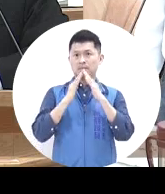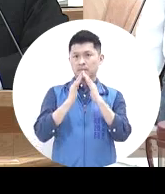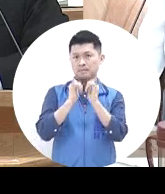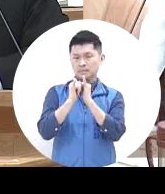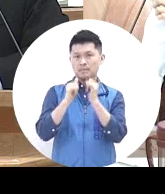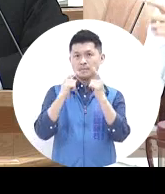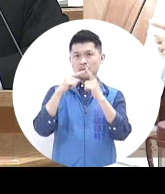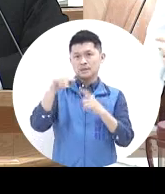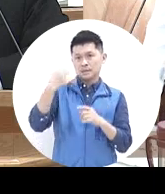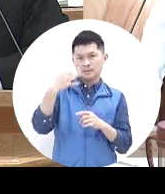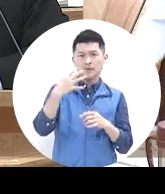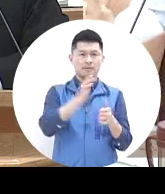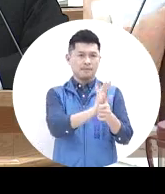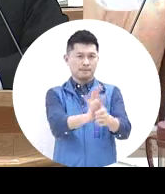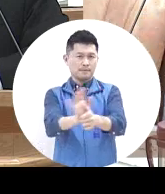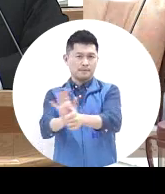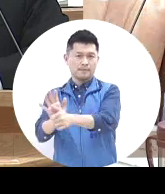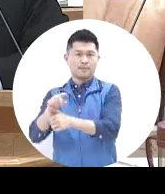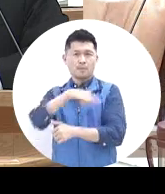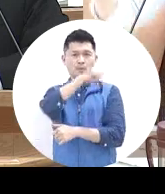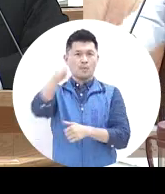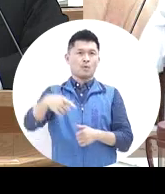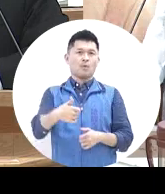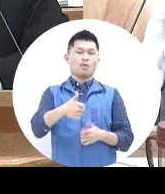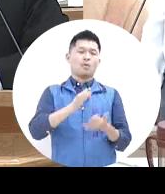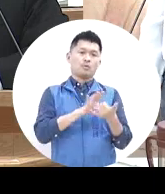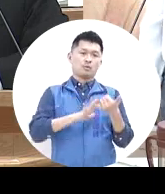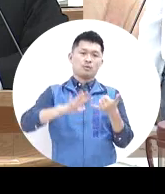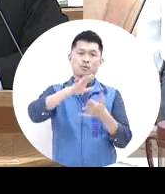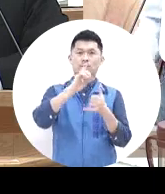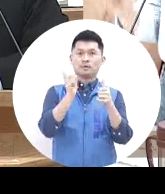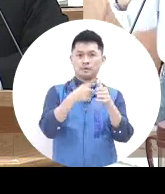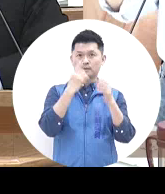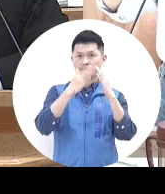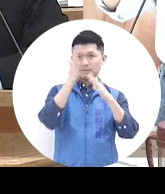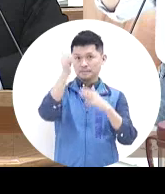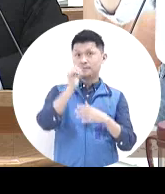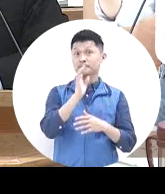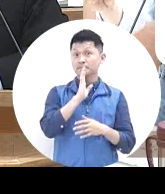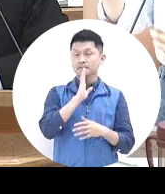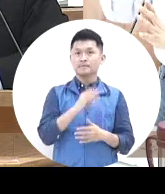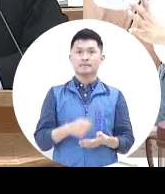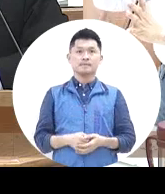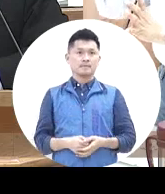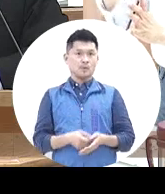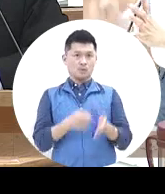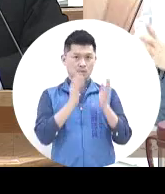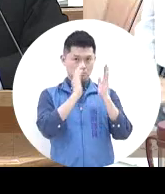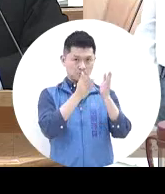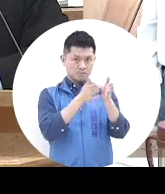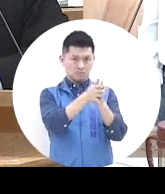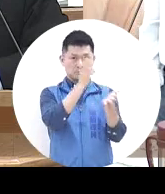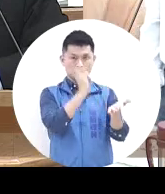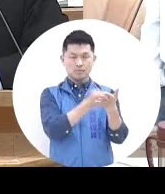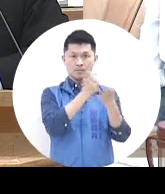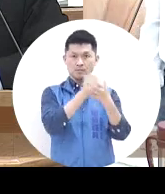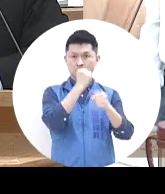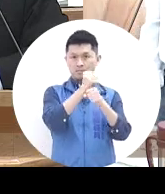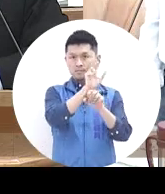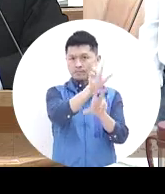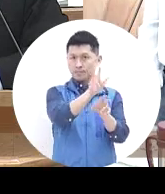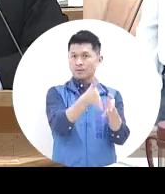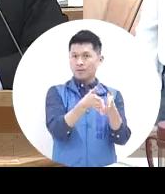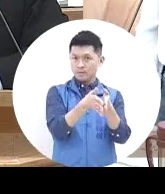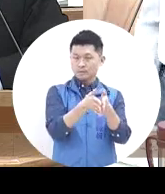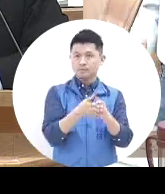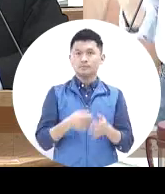民，大家都学了全省第一名的市长，所以我要求恁要好好做思考。那么